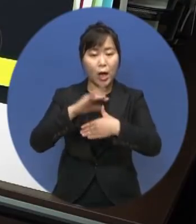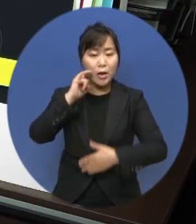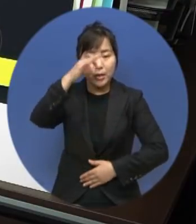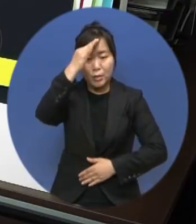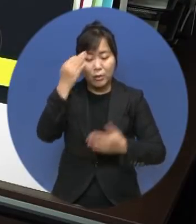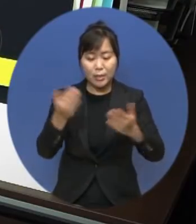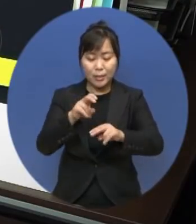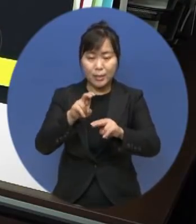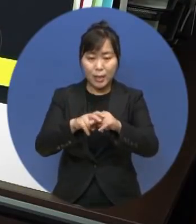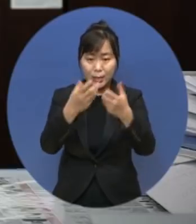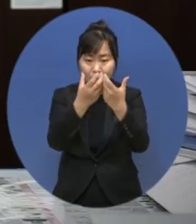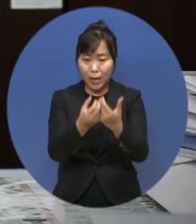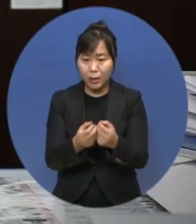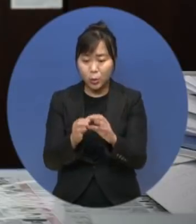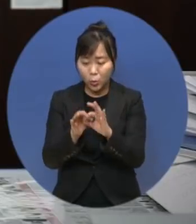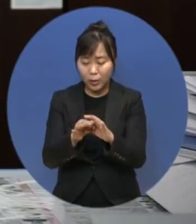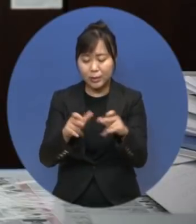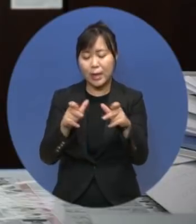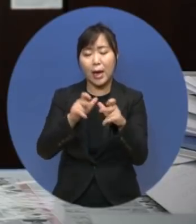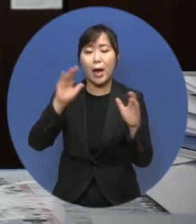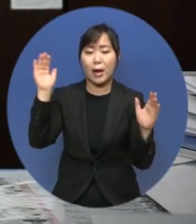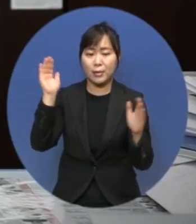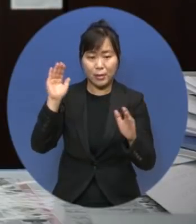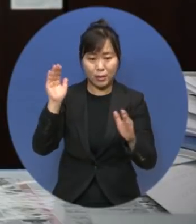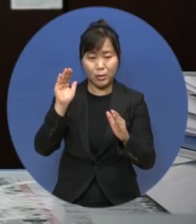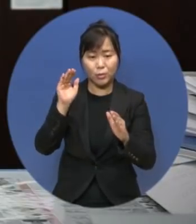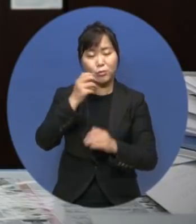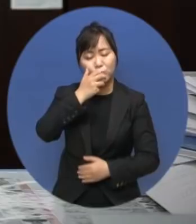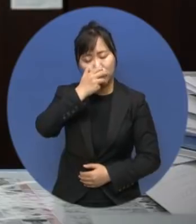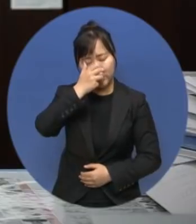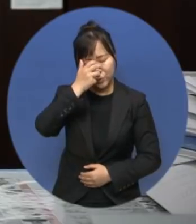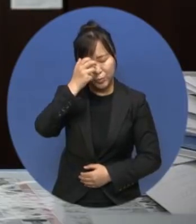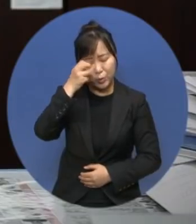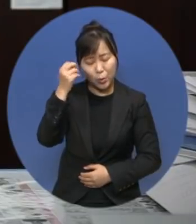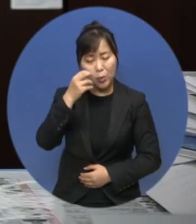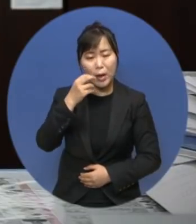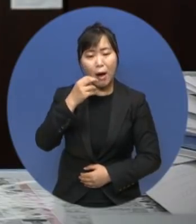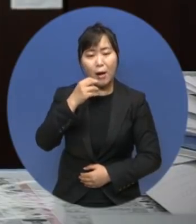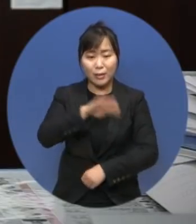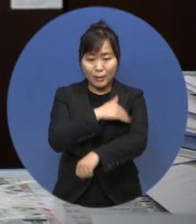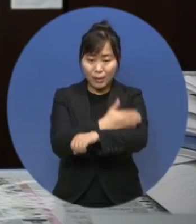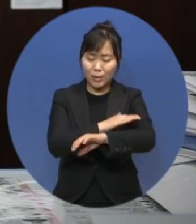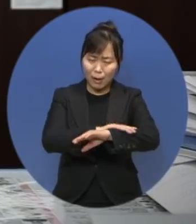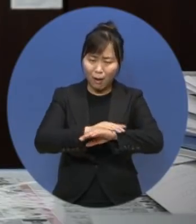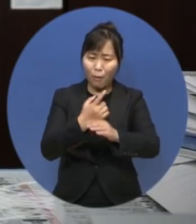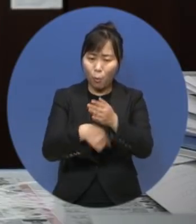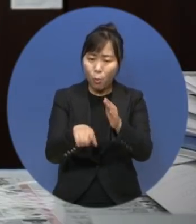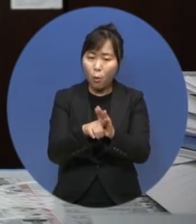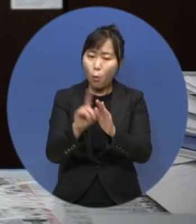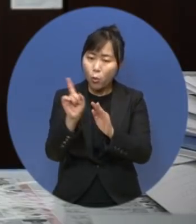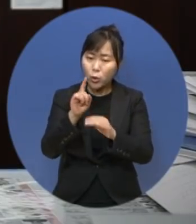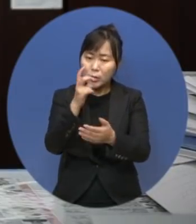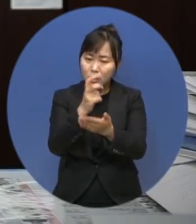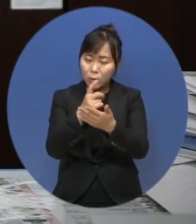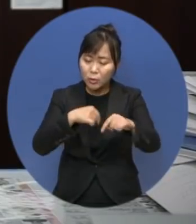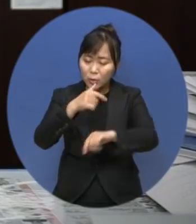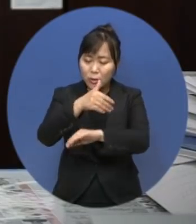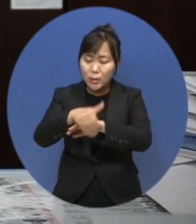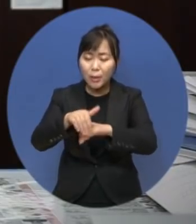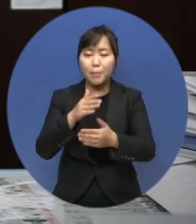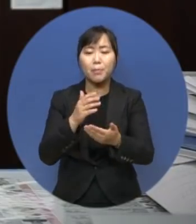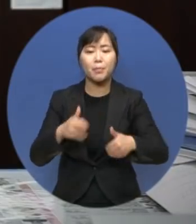문화예술 일자리 사례를 통해 장애 학생들이 꿈과 재능을 펼치기 위해서는 어떤 제도와